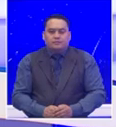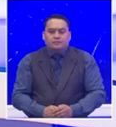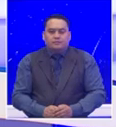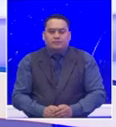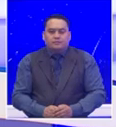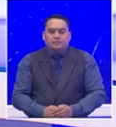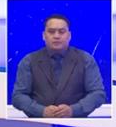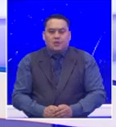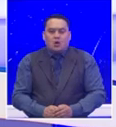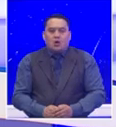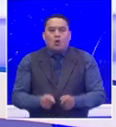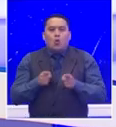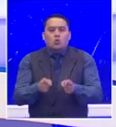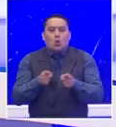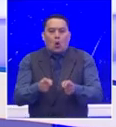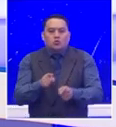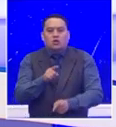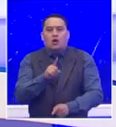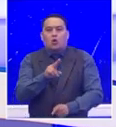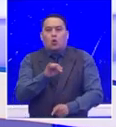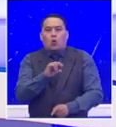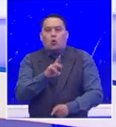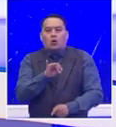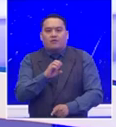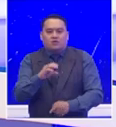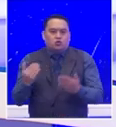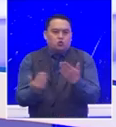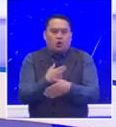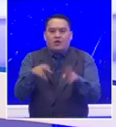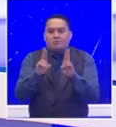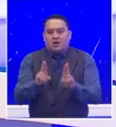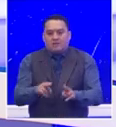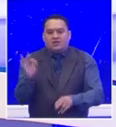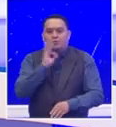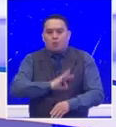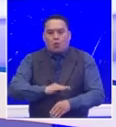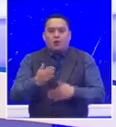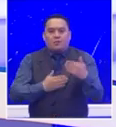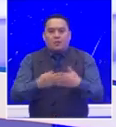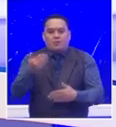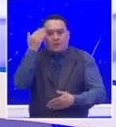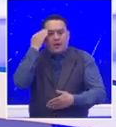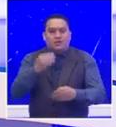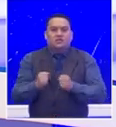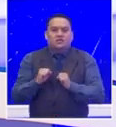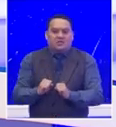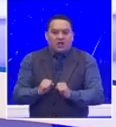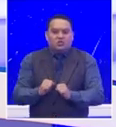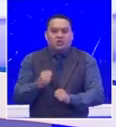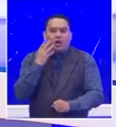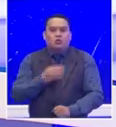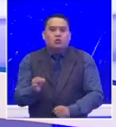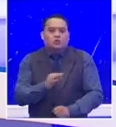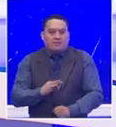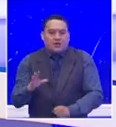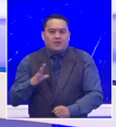Залог здоровья. Угроза распространения коронавируса диктует новые правила. Применяются на практике усиленные меры защиты и в